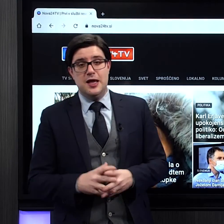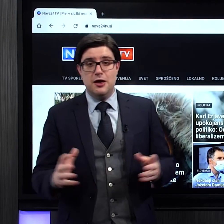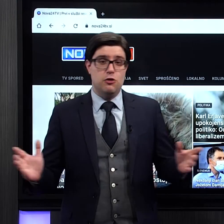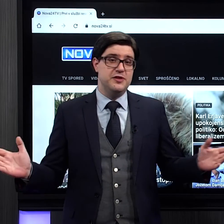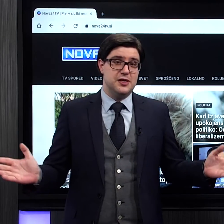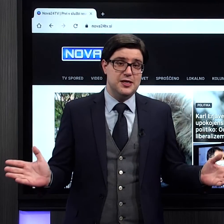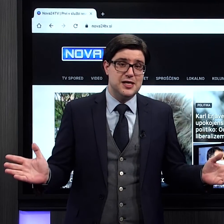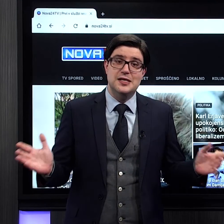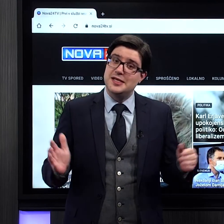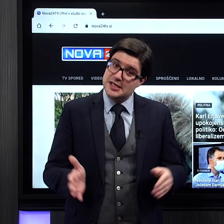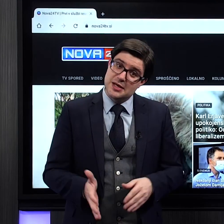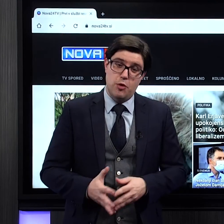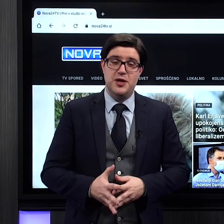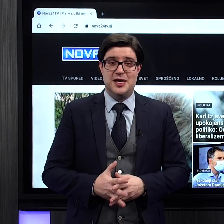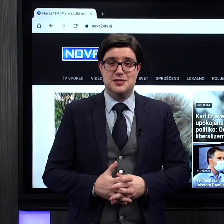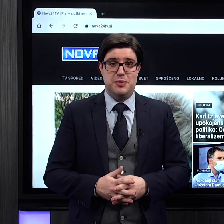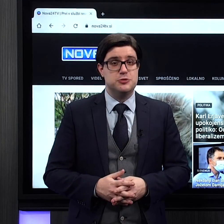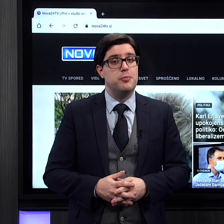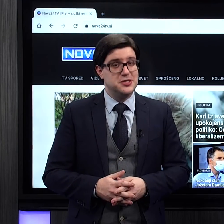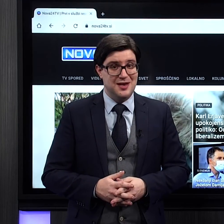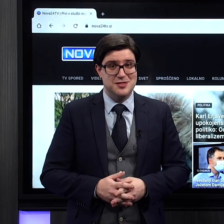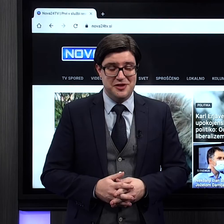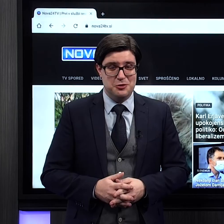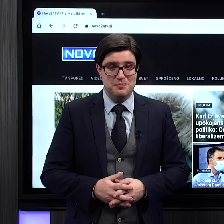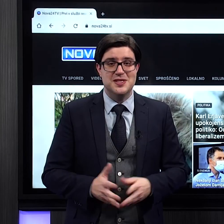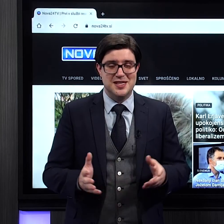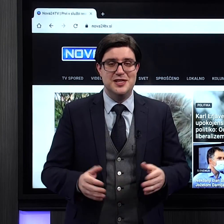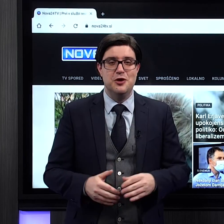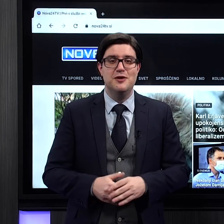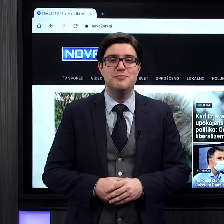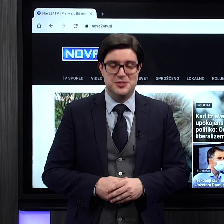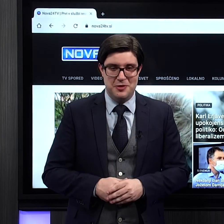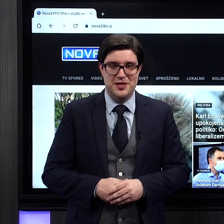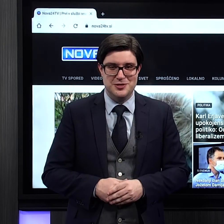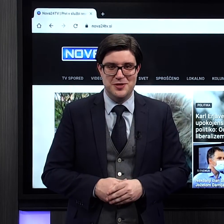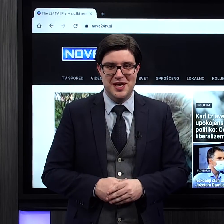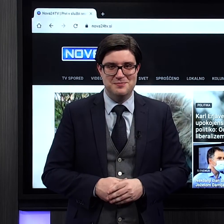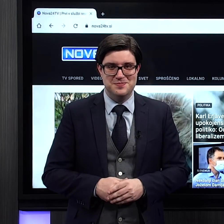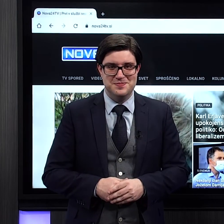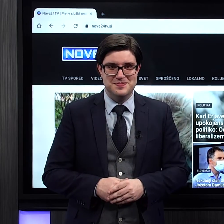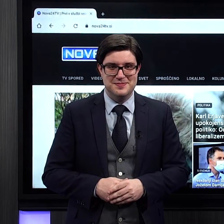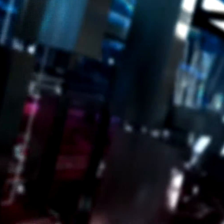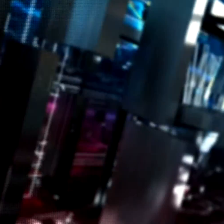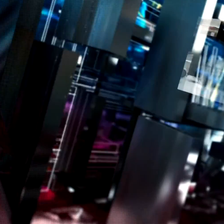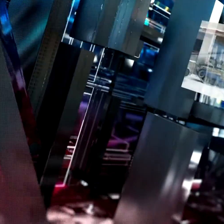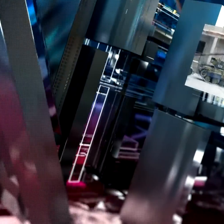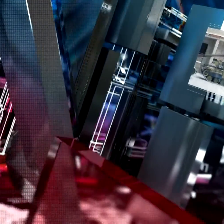Sloveniji in COVID kriza ni samo pri nas, pač pa po celem svetu. Sledijo prispevki iz tujine.